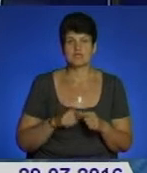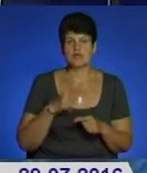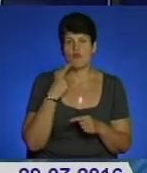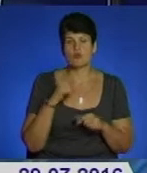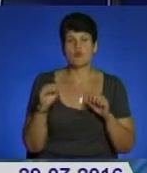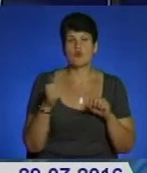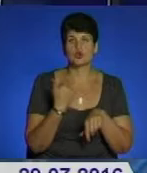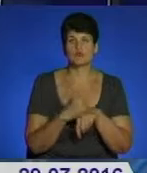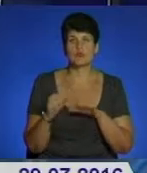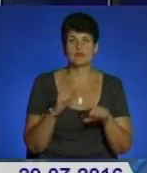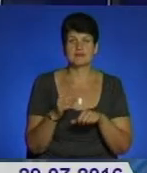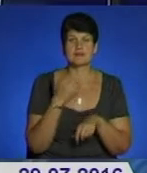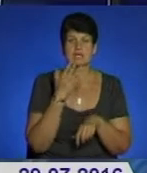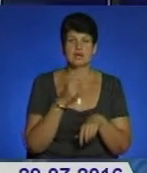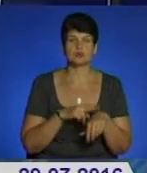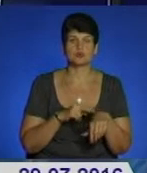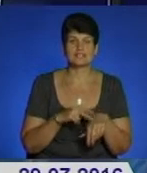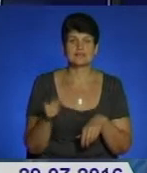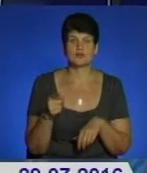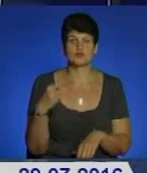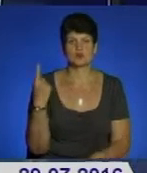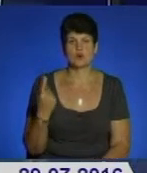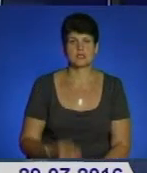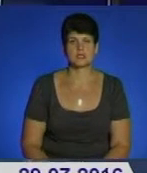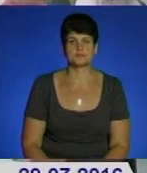Головного управління Національної поліції в Тернопільській області.